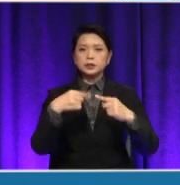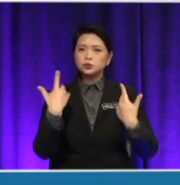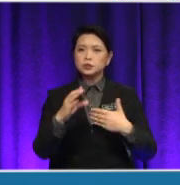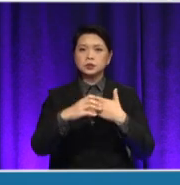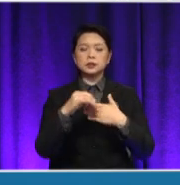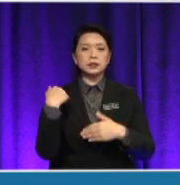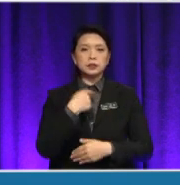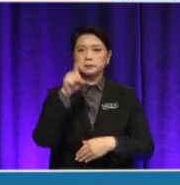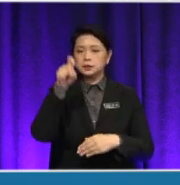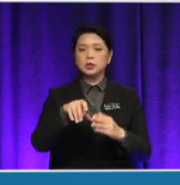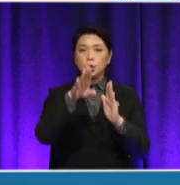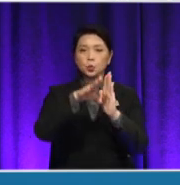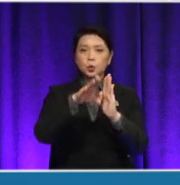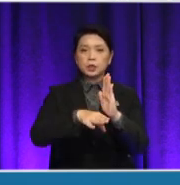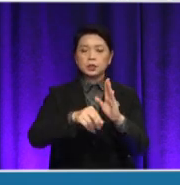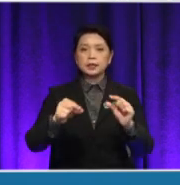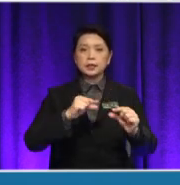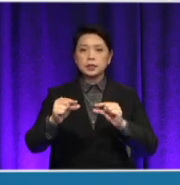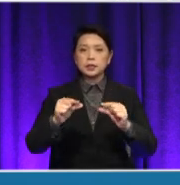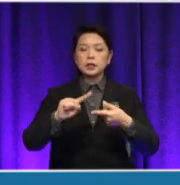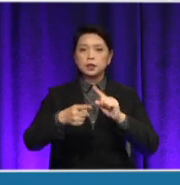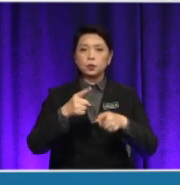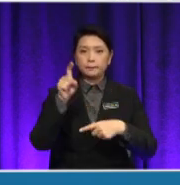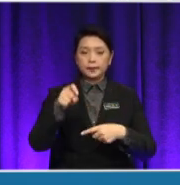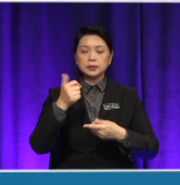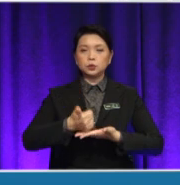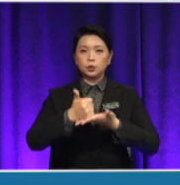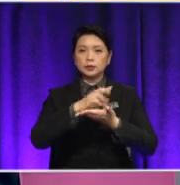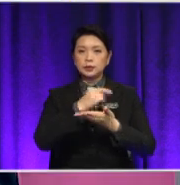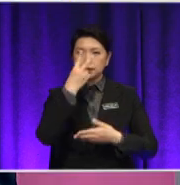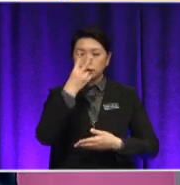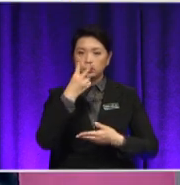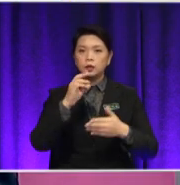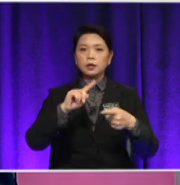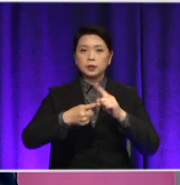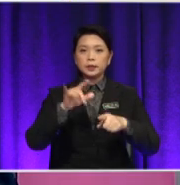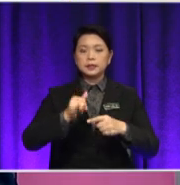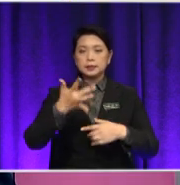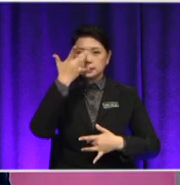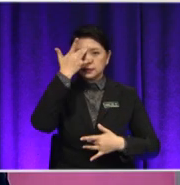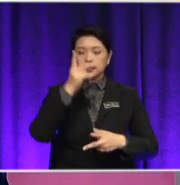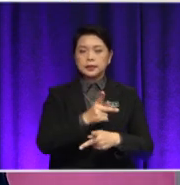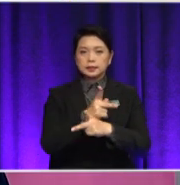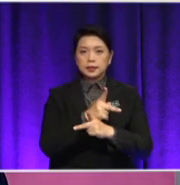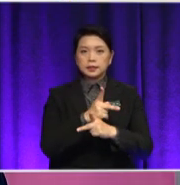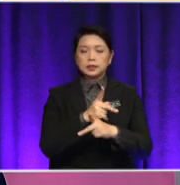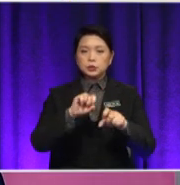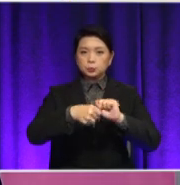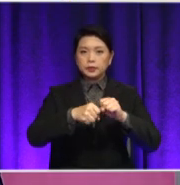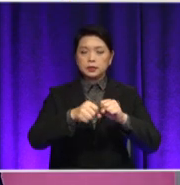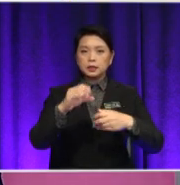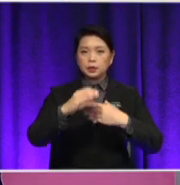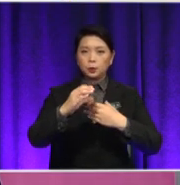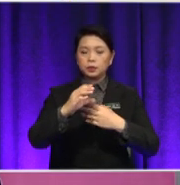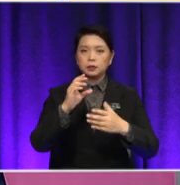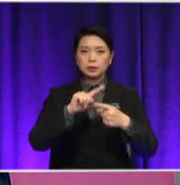pergerakan. Kawan-kawan kena tengok rakan yang sakit tu, jaga dia elok-elok, jangan bagi dia banyak bergerak, nanti takut